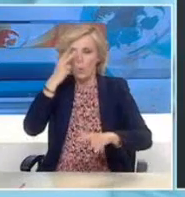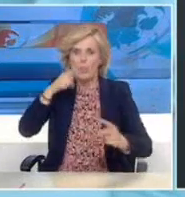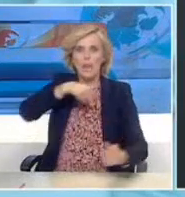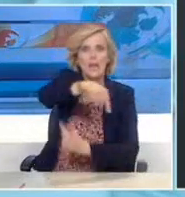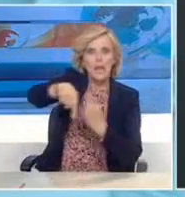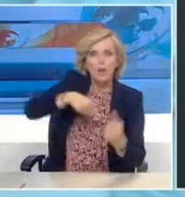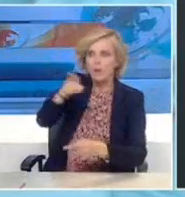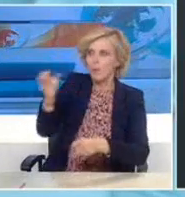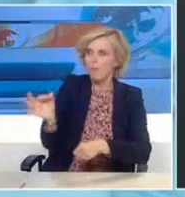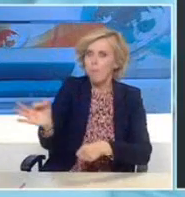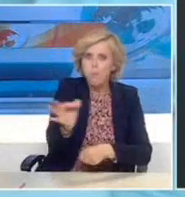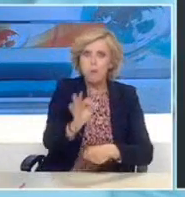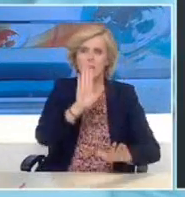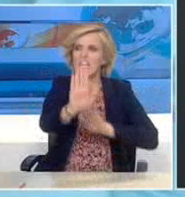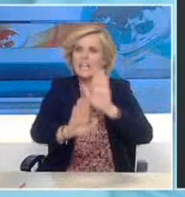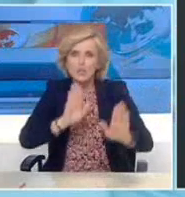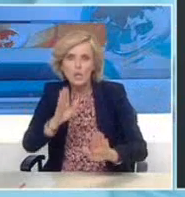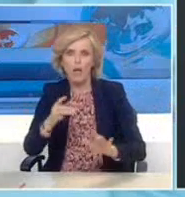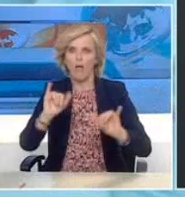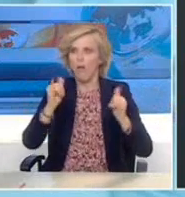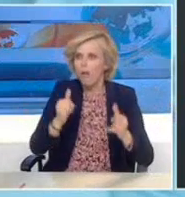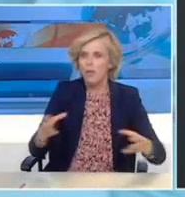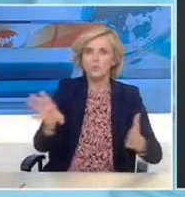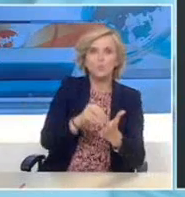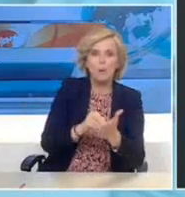οικογένειές τους, στις γειτονιές τους, στην ίδια την κοινωνία.